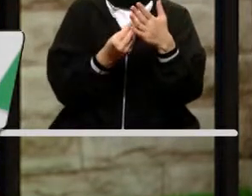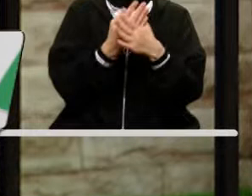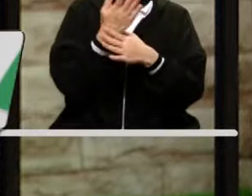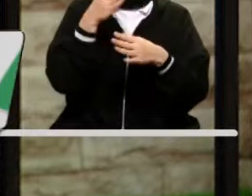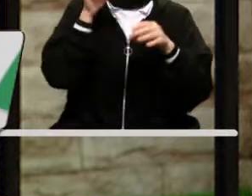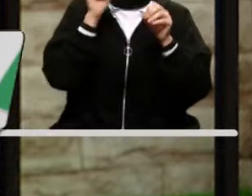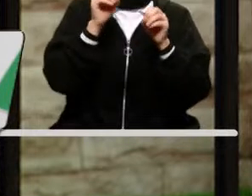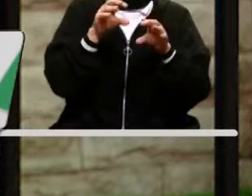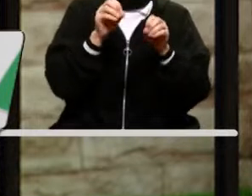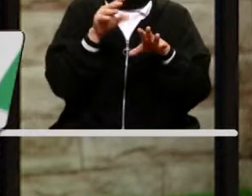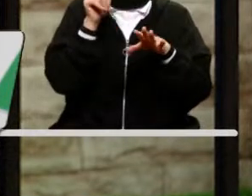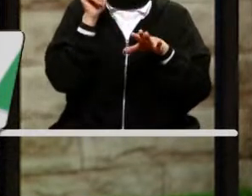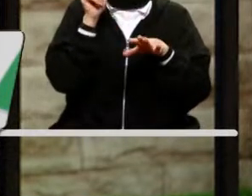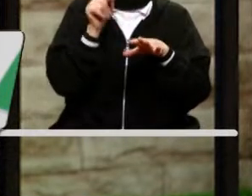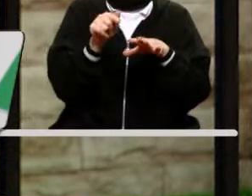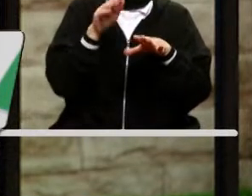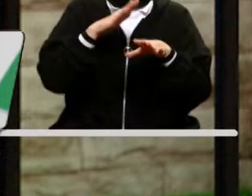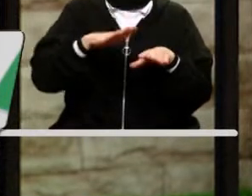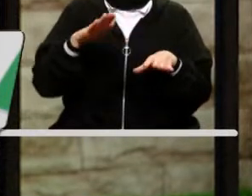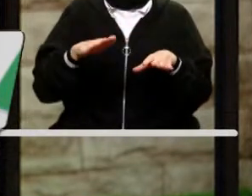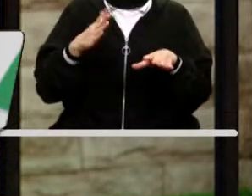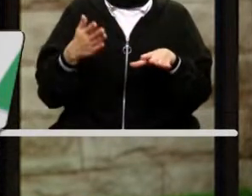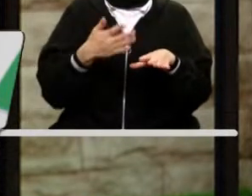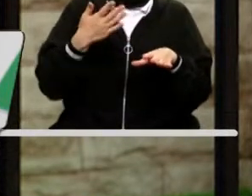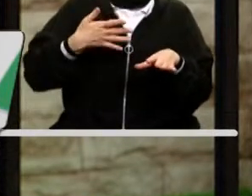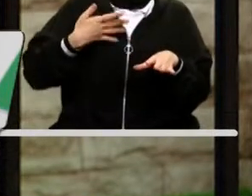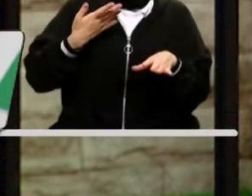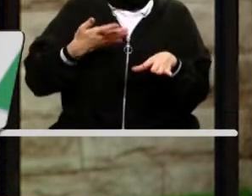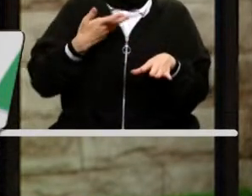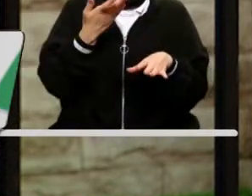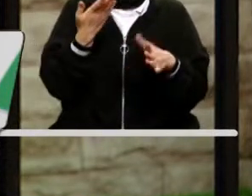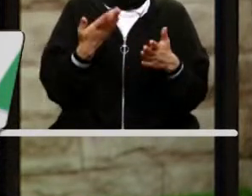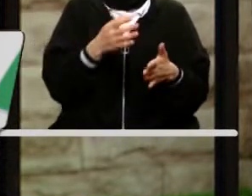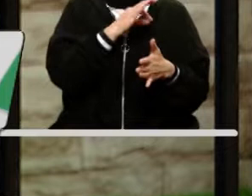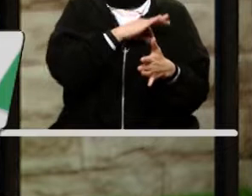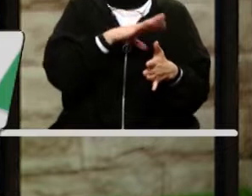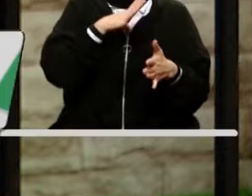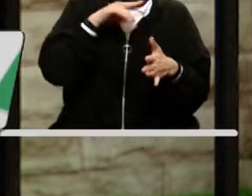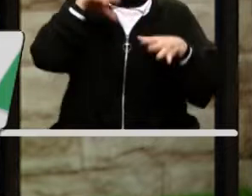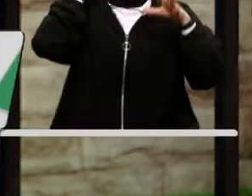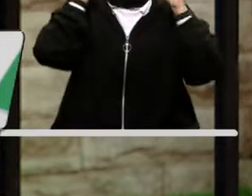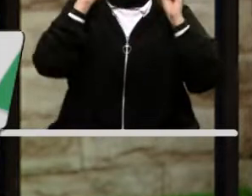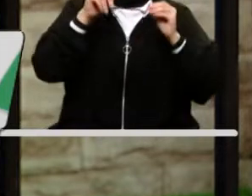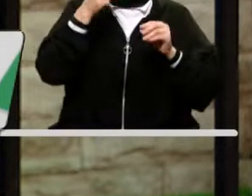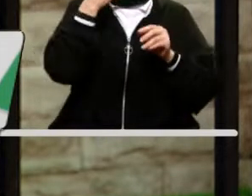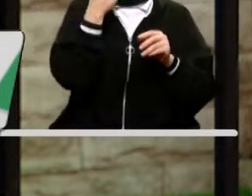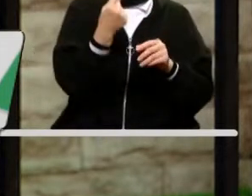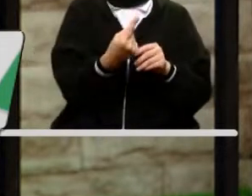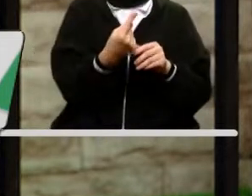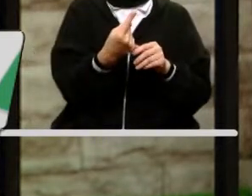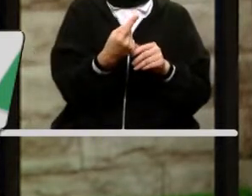öğretirseniz, çocuk bunları daha merakla, daha iştahla, daha hevesle yapmaya kalkacaktır. Bunlar hep iç içe